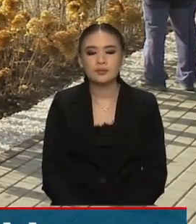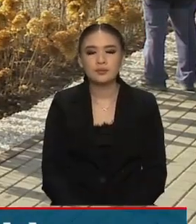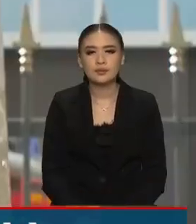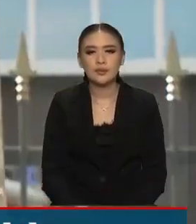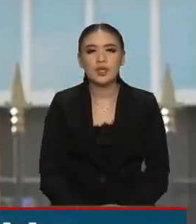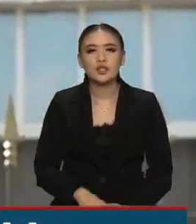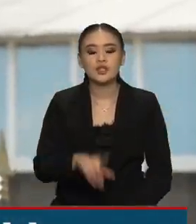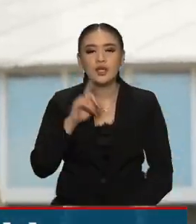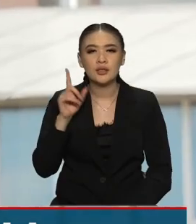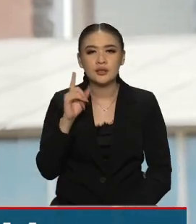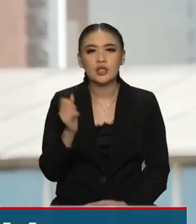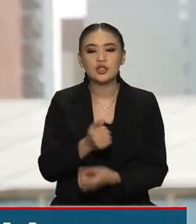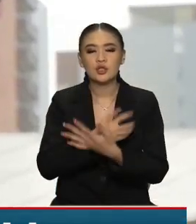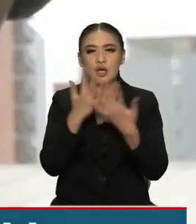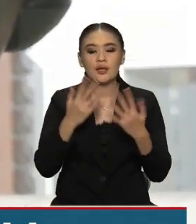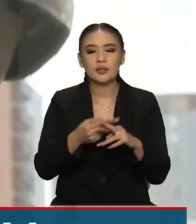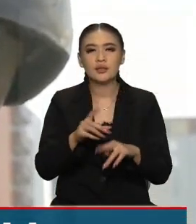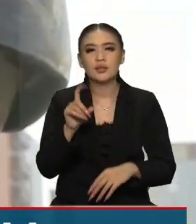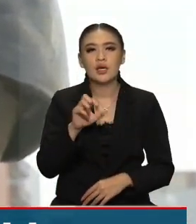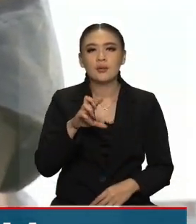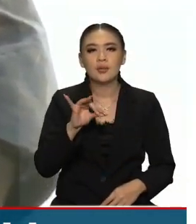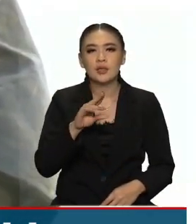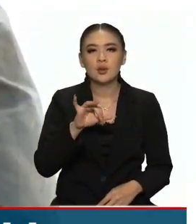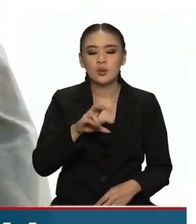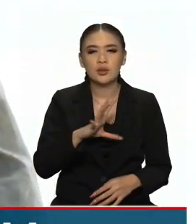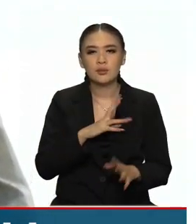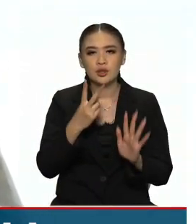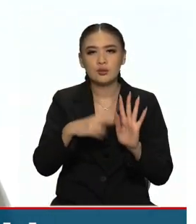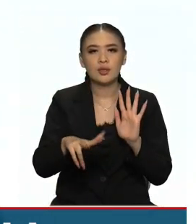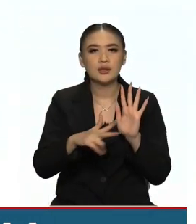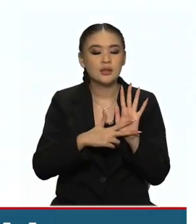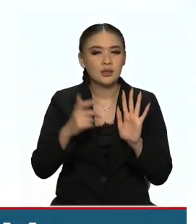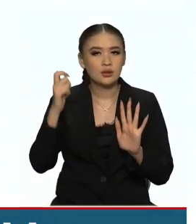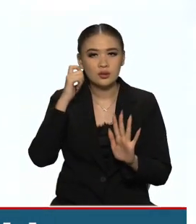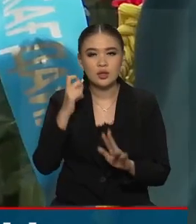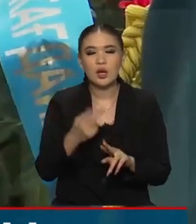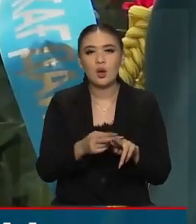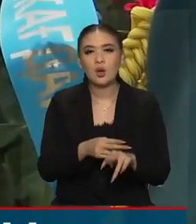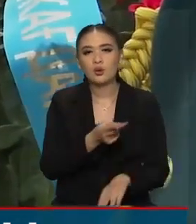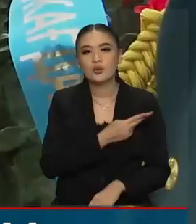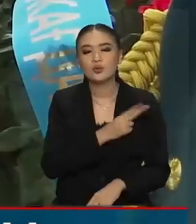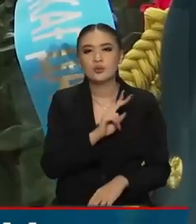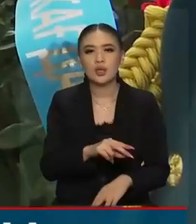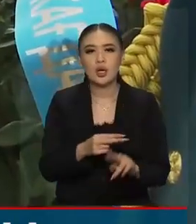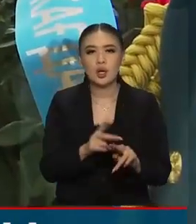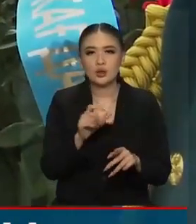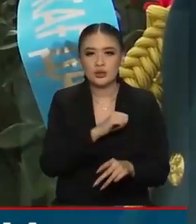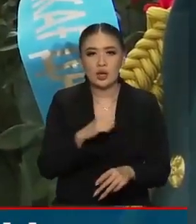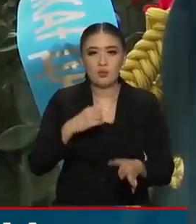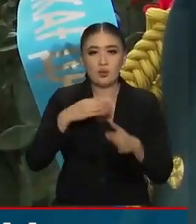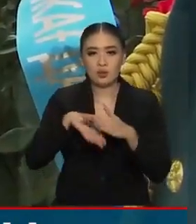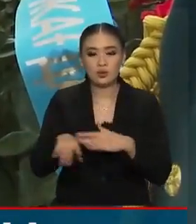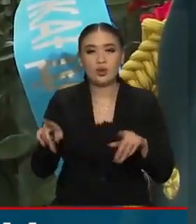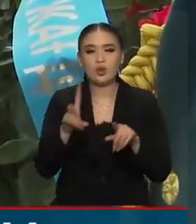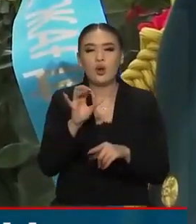Жасындай жарқыраған жас құмыр. Асқар Забекулин небәрі 28 жасында отқа түсіп опат болды. Бірақ өзі кетсе де есімі мен